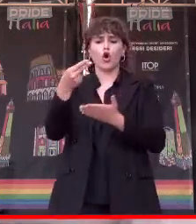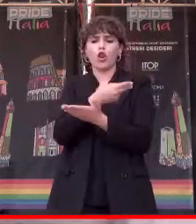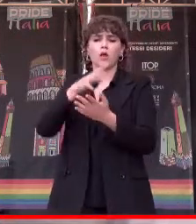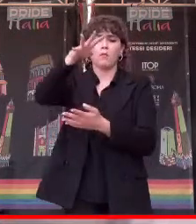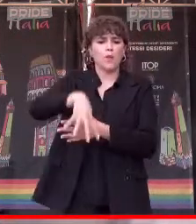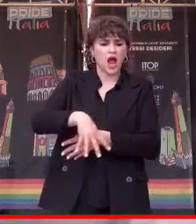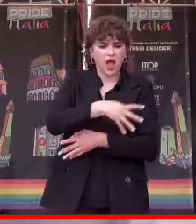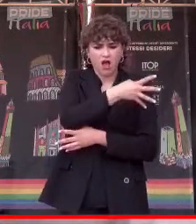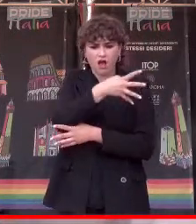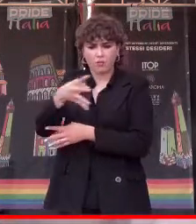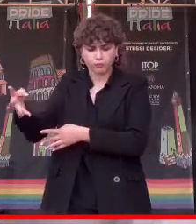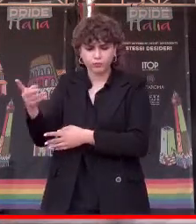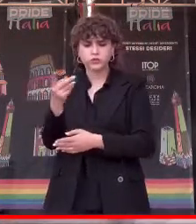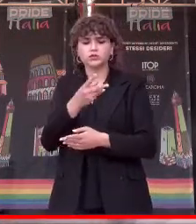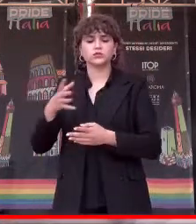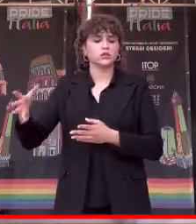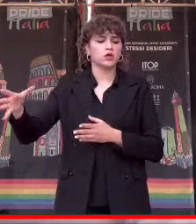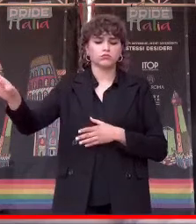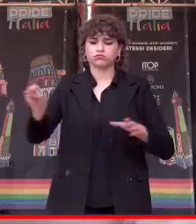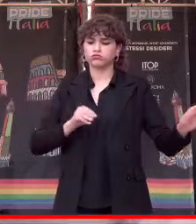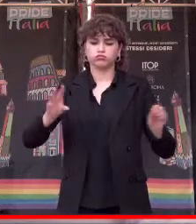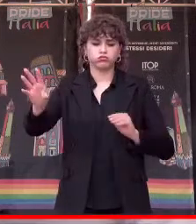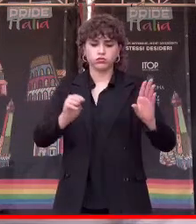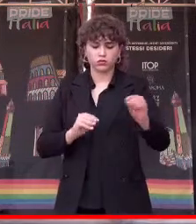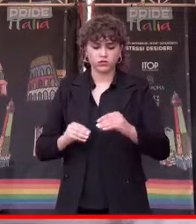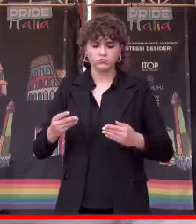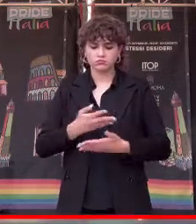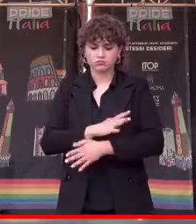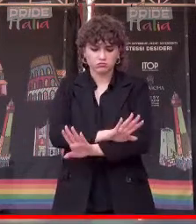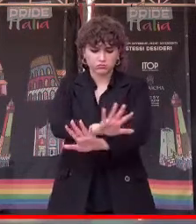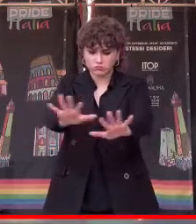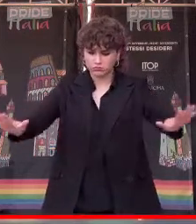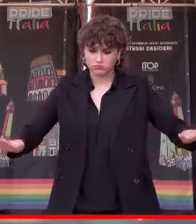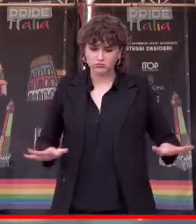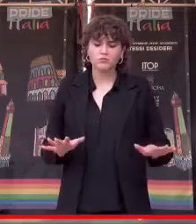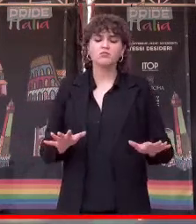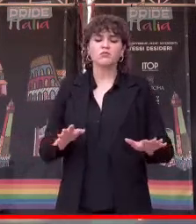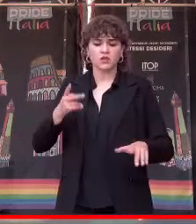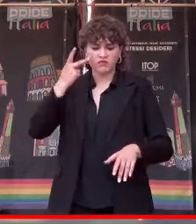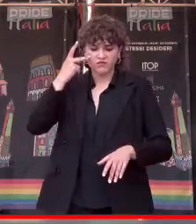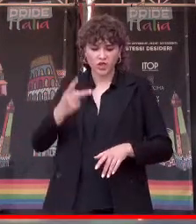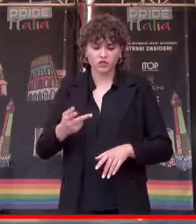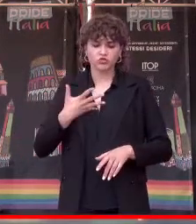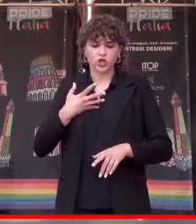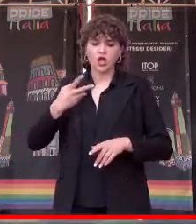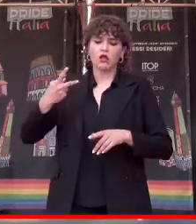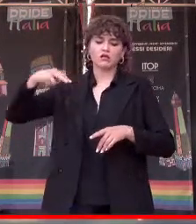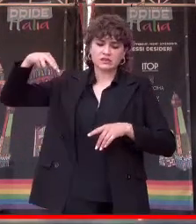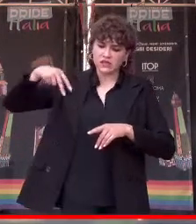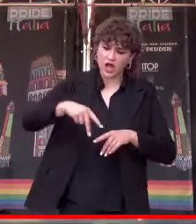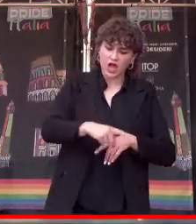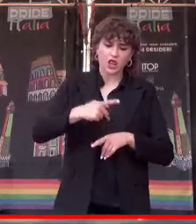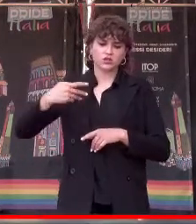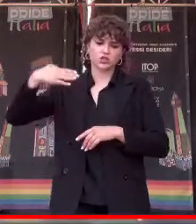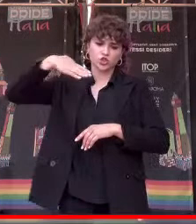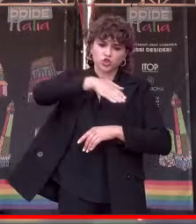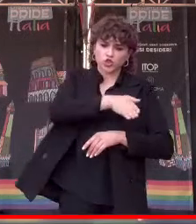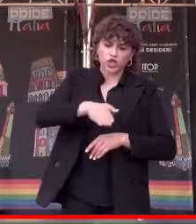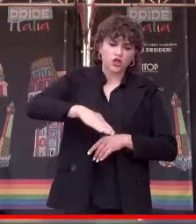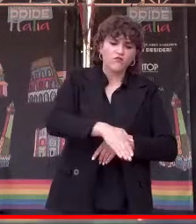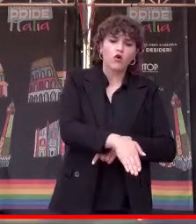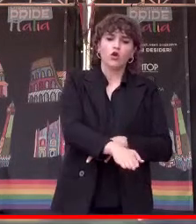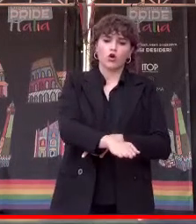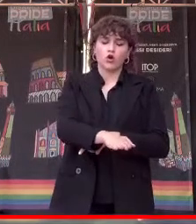mappe, le porte di ogni servizio per vedere se ci sta la scala, se ci sta lo scivolo. Si può fare in maniera